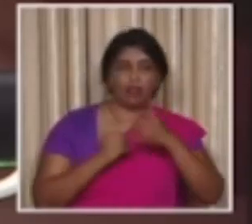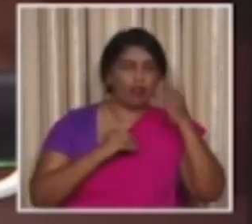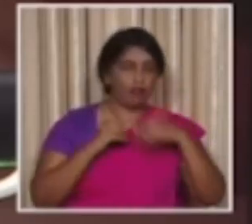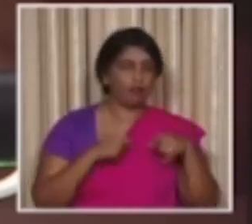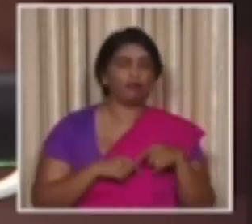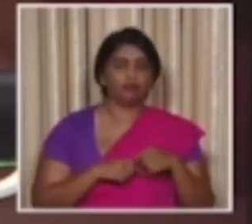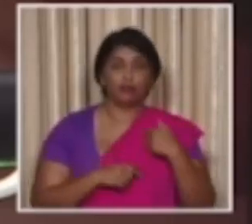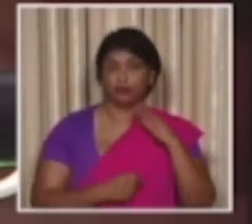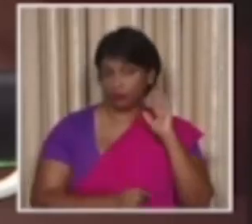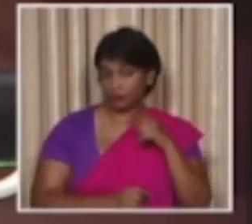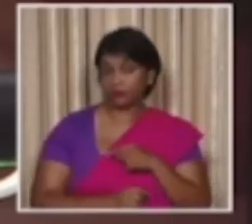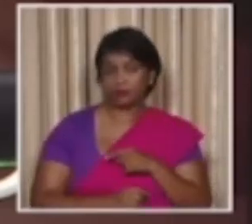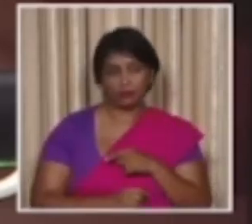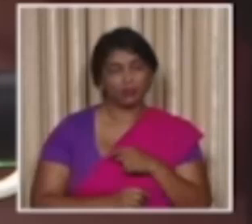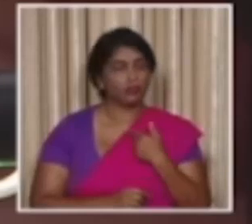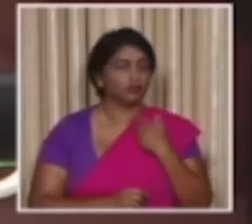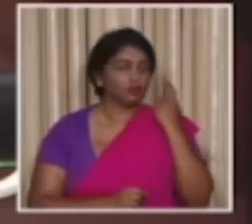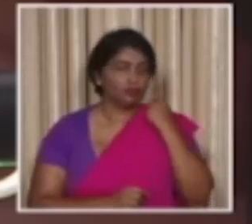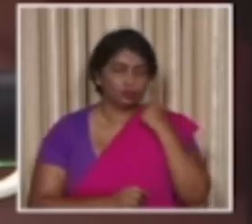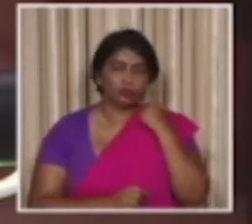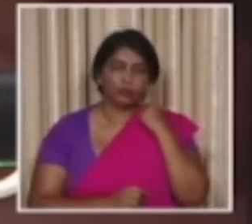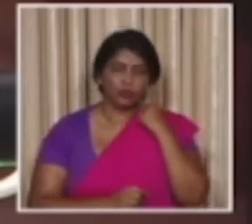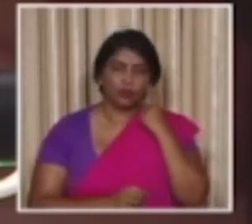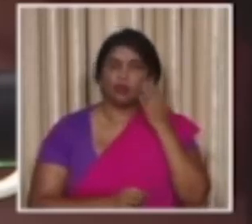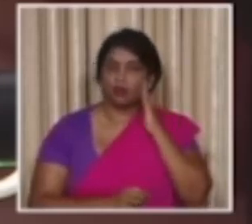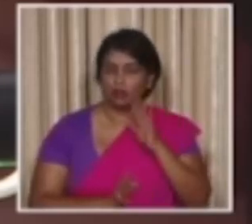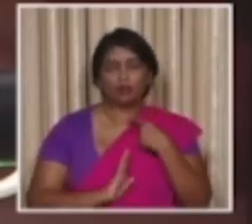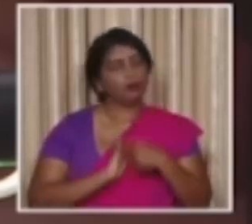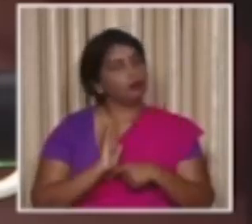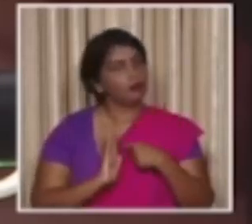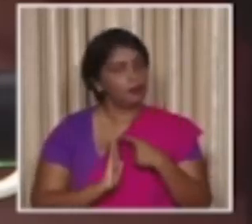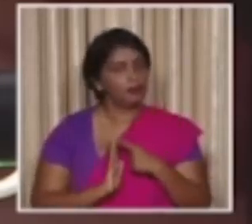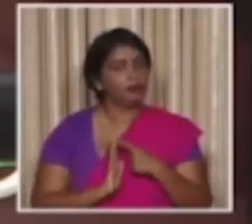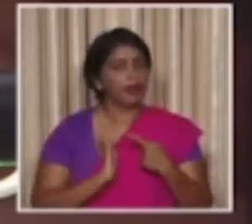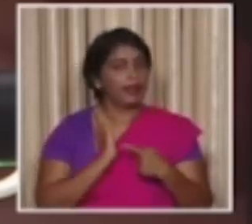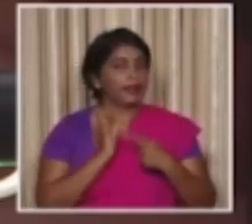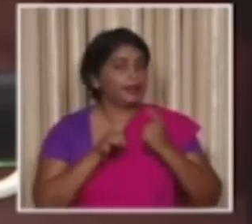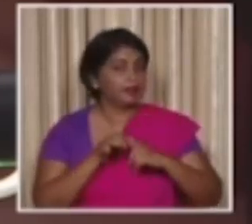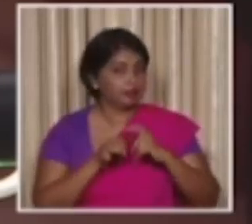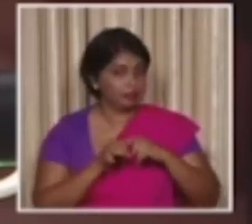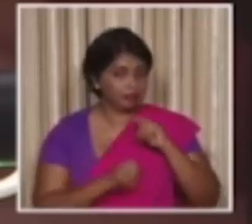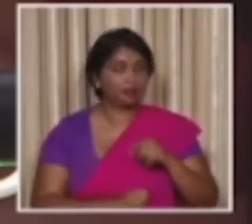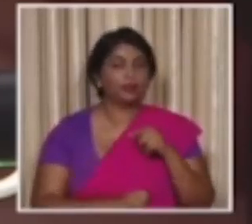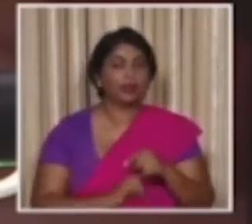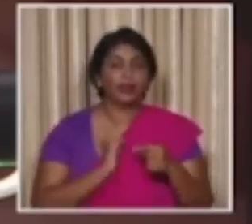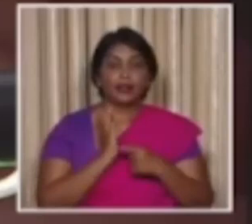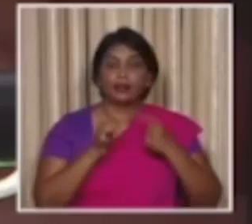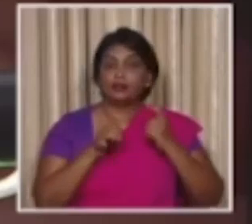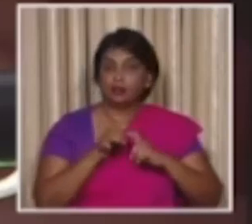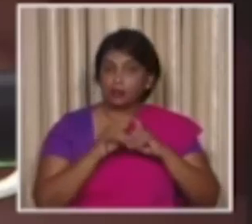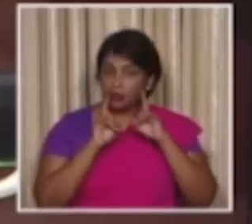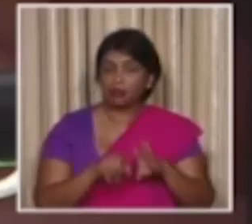हेतुना विशेषं अपि दन्नवा सामान्य अपे रटे टेन्डर वलदी मे टेन्डर